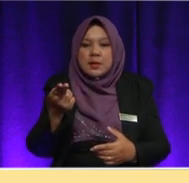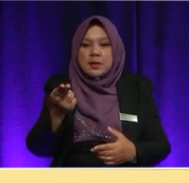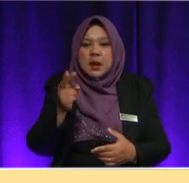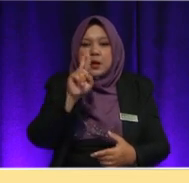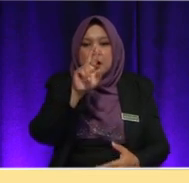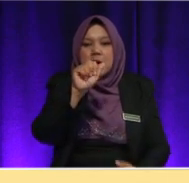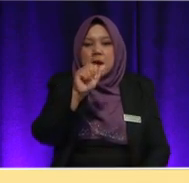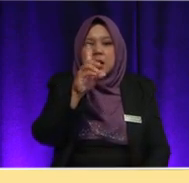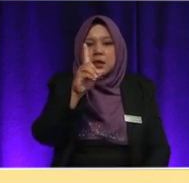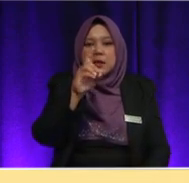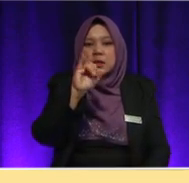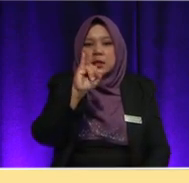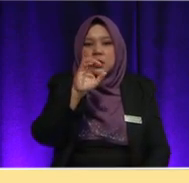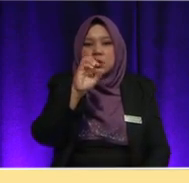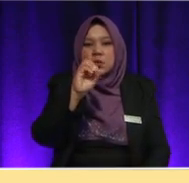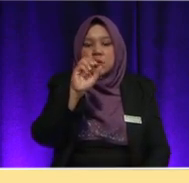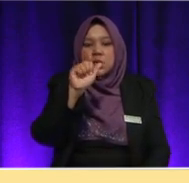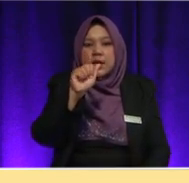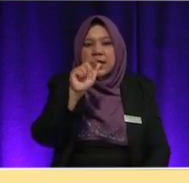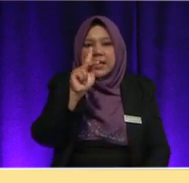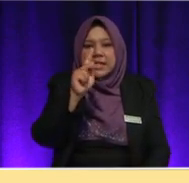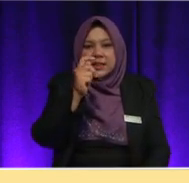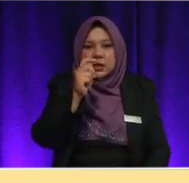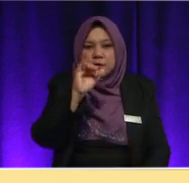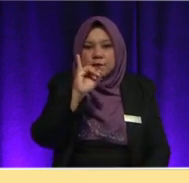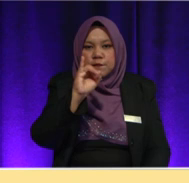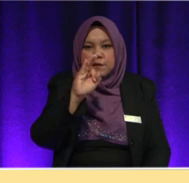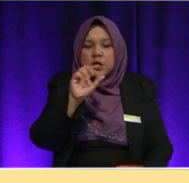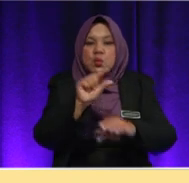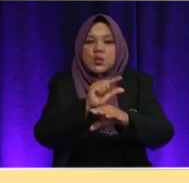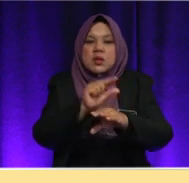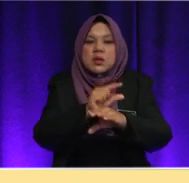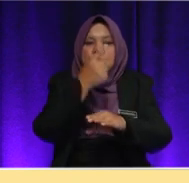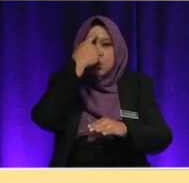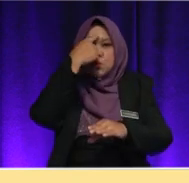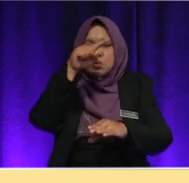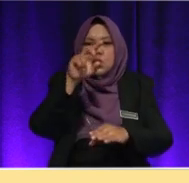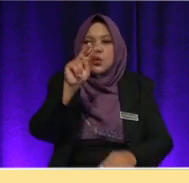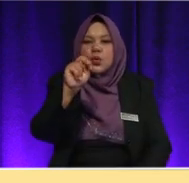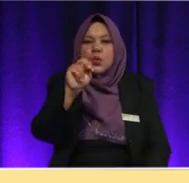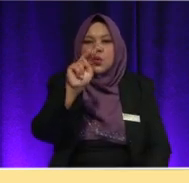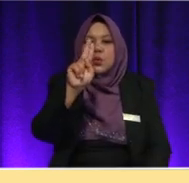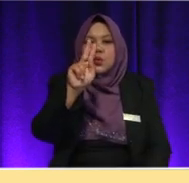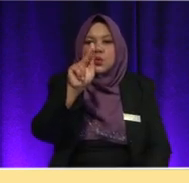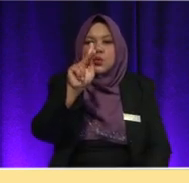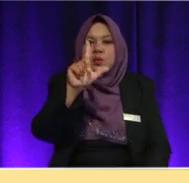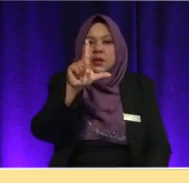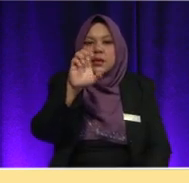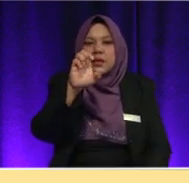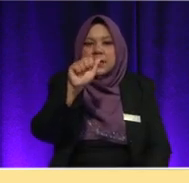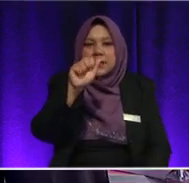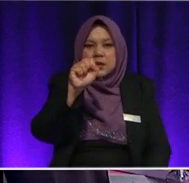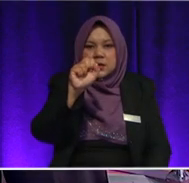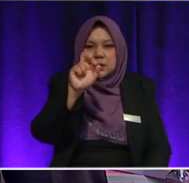banyak digunakan dalam industri nuklir kita pergi pada sudut positif ada penghasilan tenaga